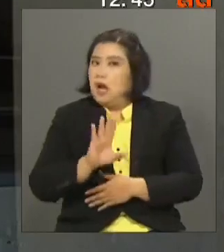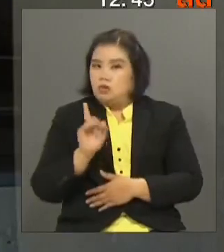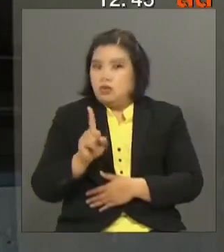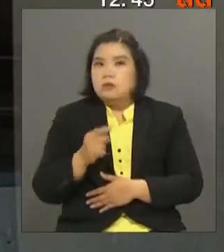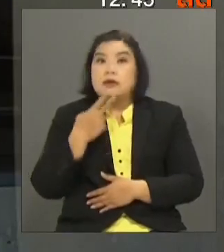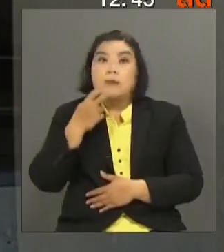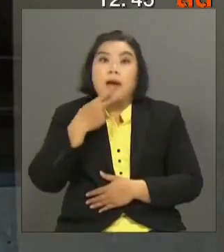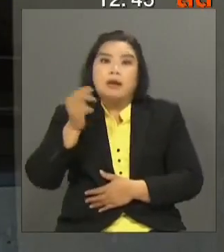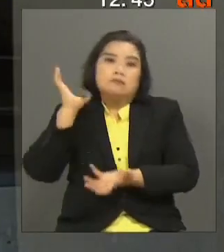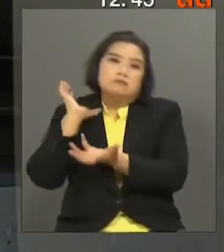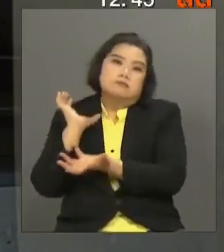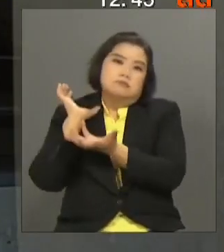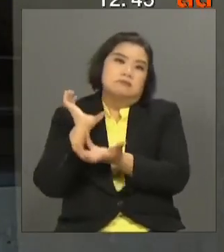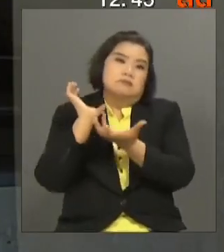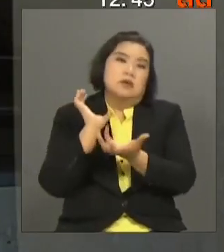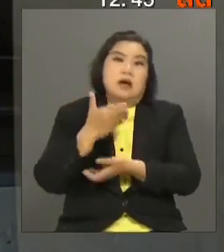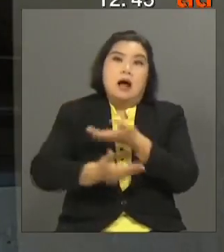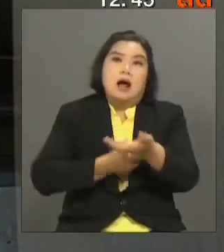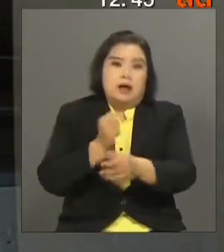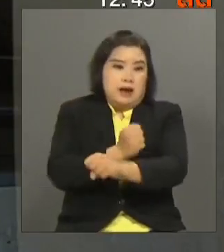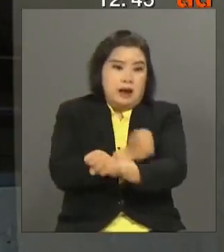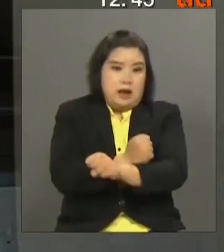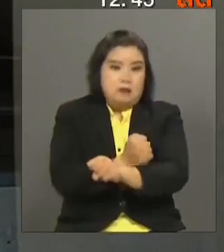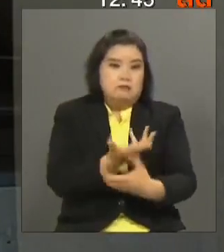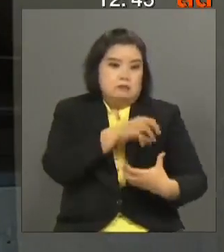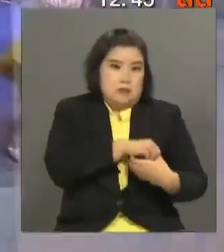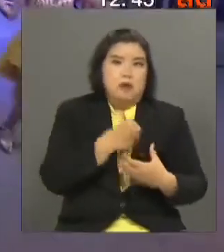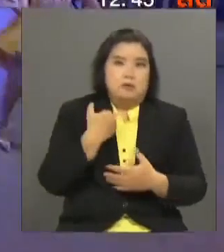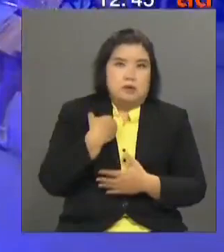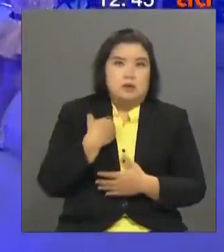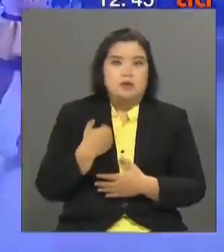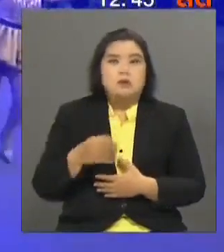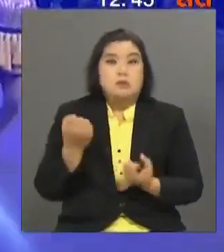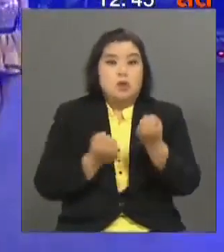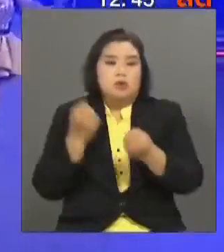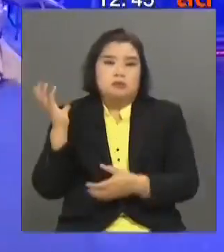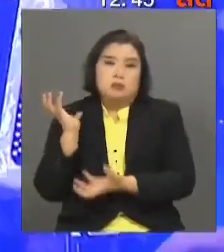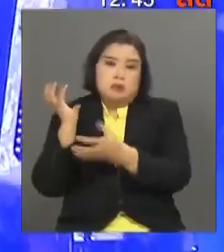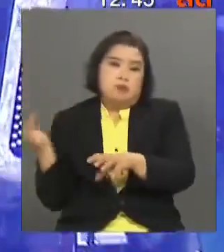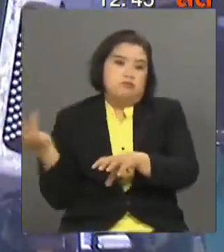แบกน้ำแข็งกักอ่ะเขาจะให้เงินเลยคือแบกน้ำแข็งขึ้นรถอ่ะ